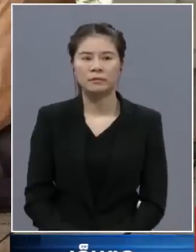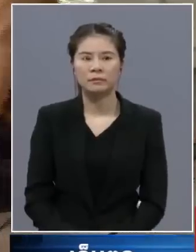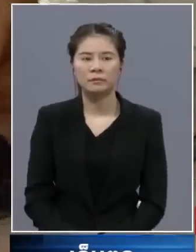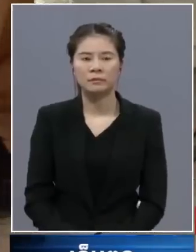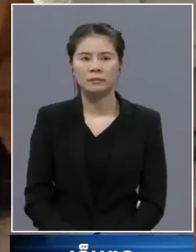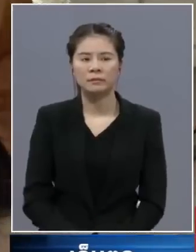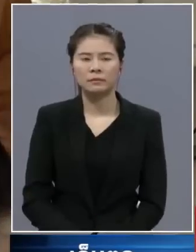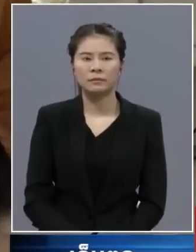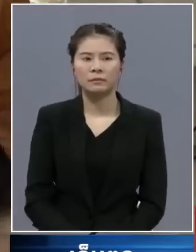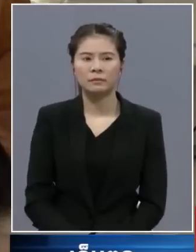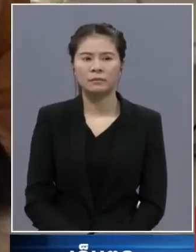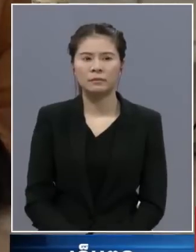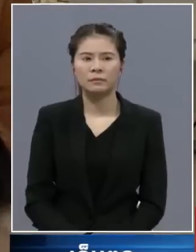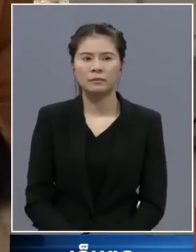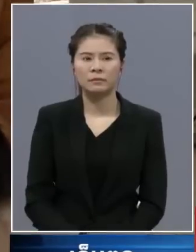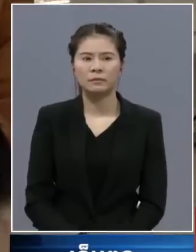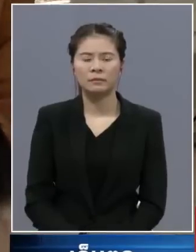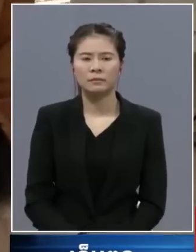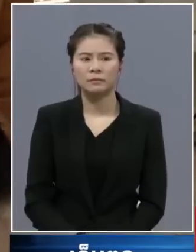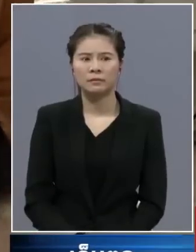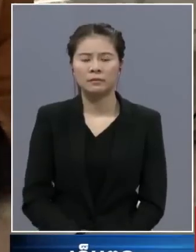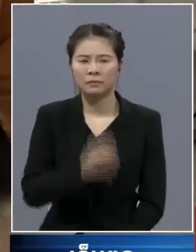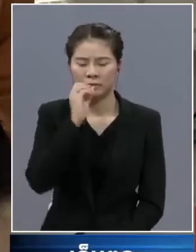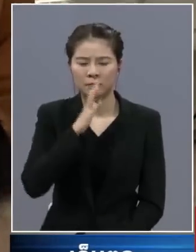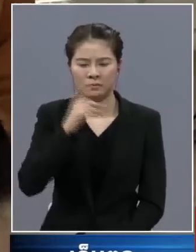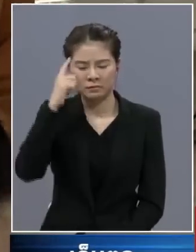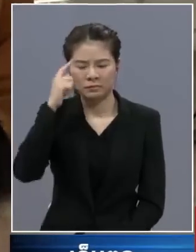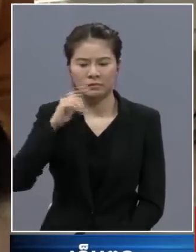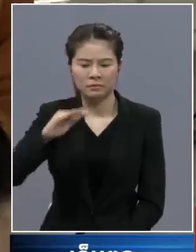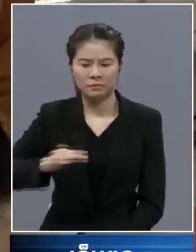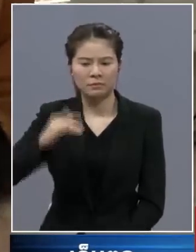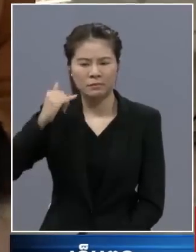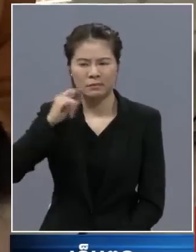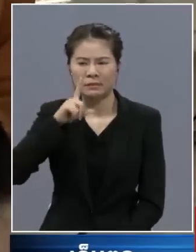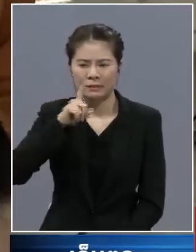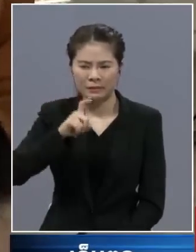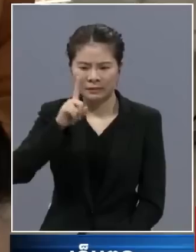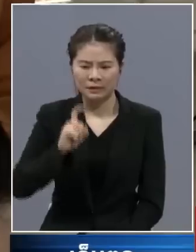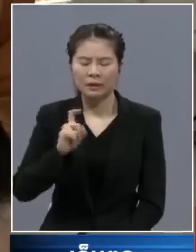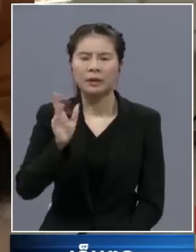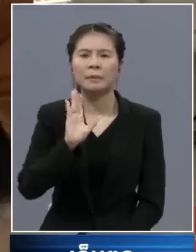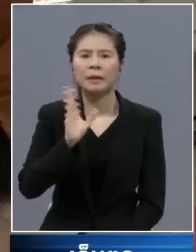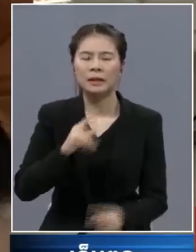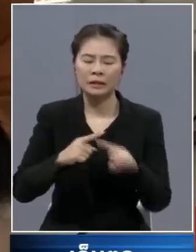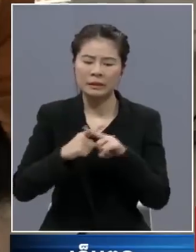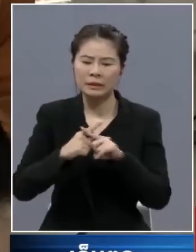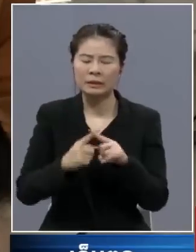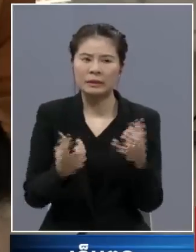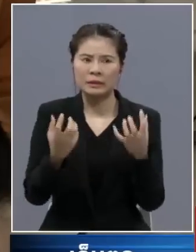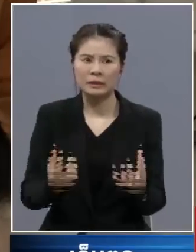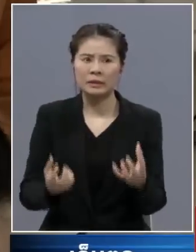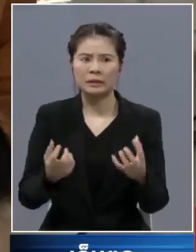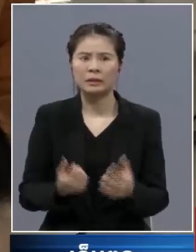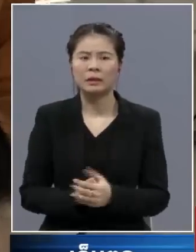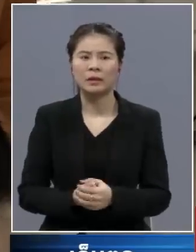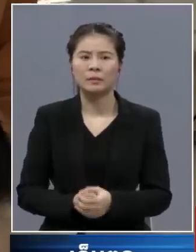ทั้งวันว่าน้องตายใครก็ว่าน้องตายบอกน้องไม่ได้ตายแต่น้องแย่น้องเจ็บน้องพลิกคิงไม่ได้ แ